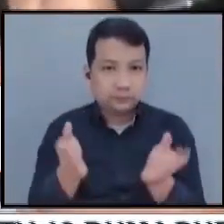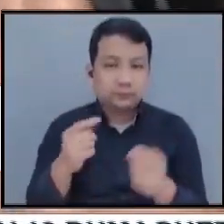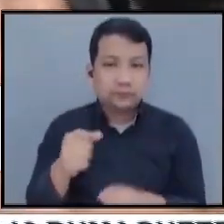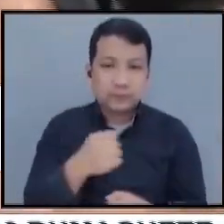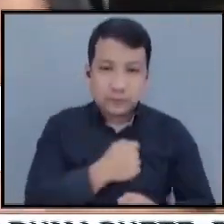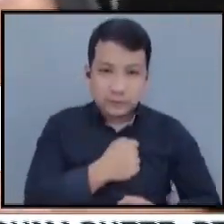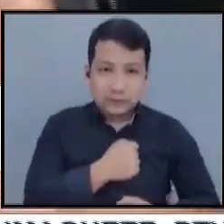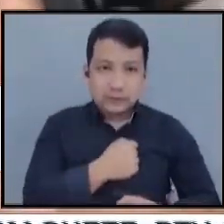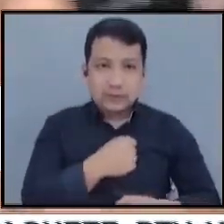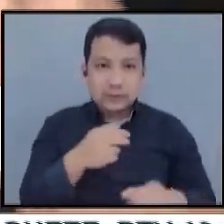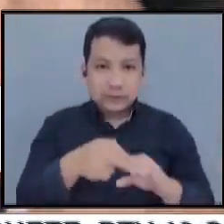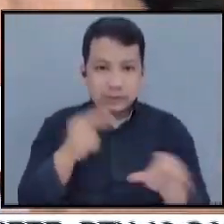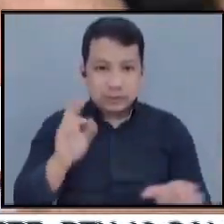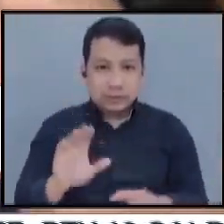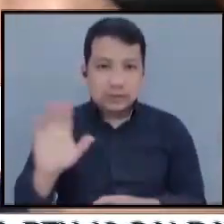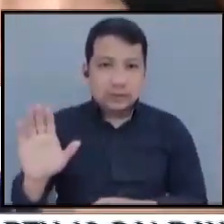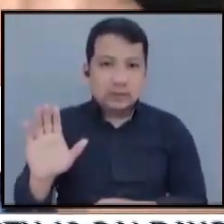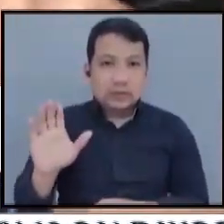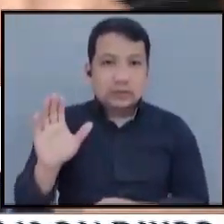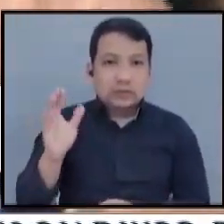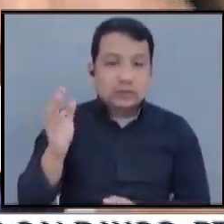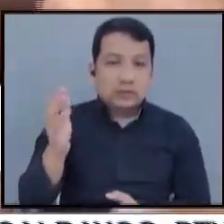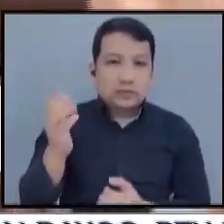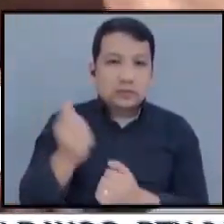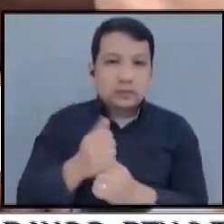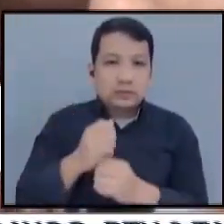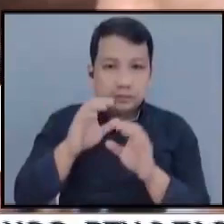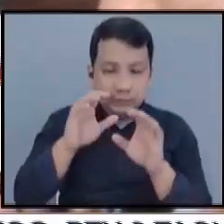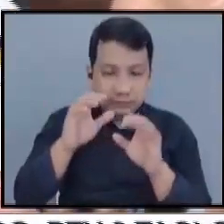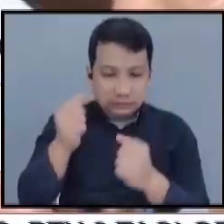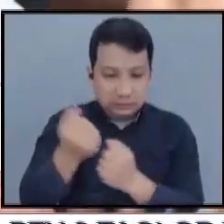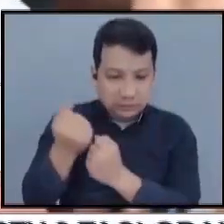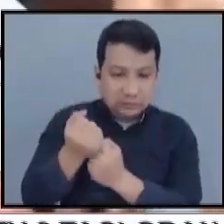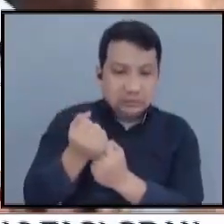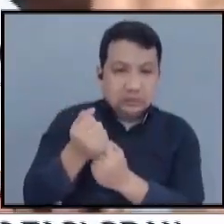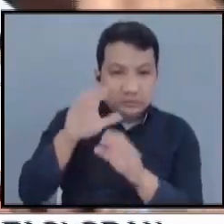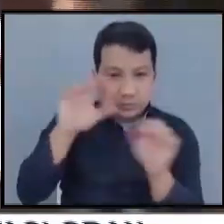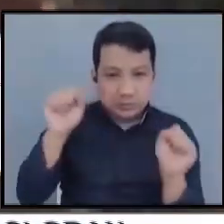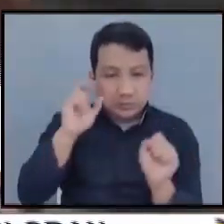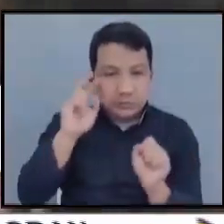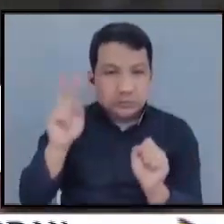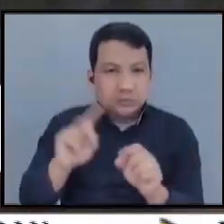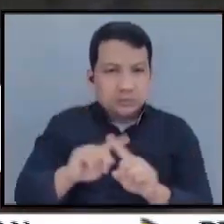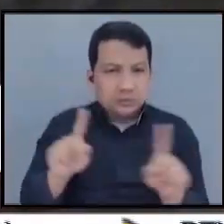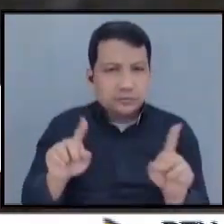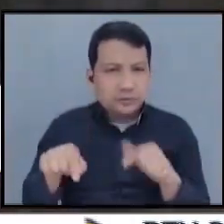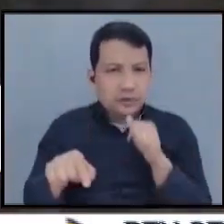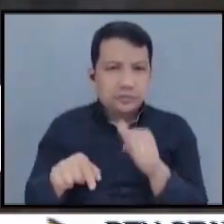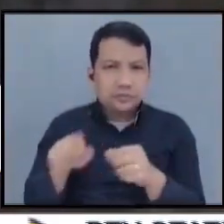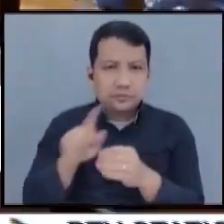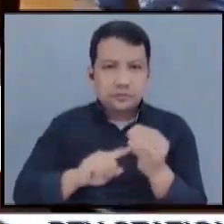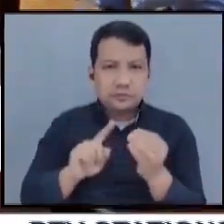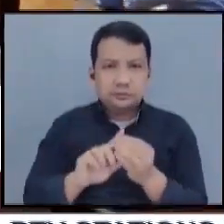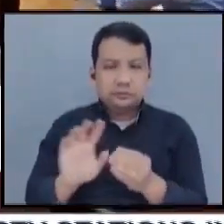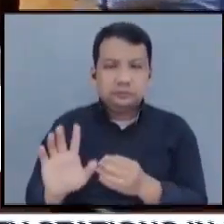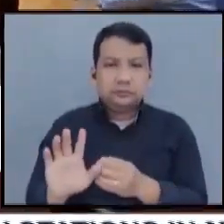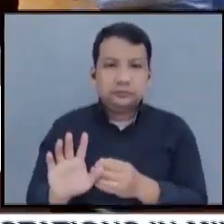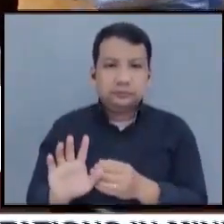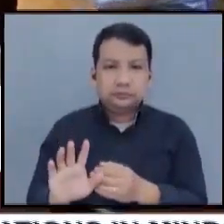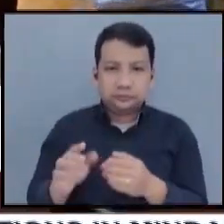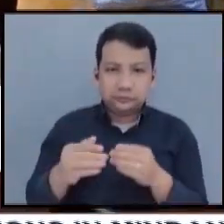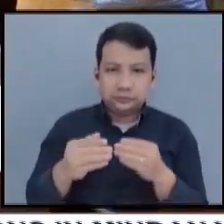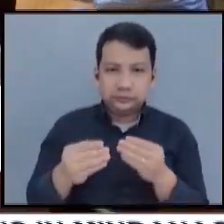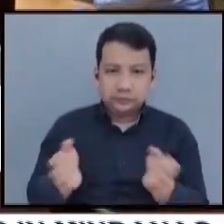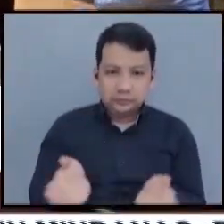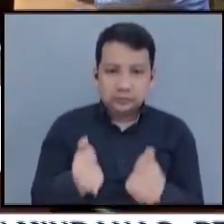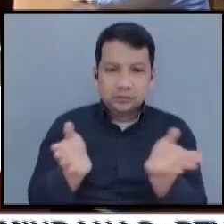bawiin ang suporta sa administrasyon na para sa ilan ay maituturing na umanong inciting to sedition. Censure